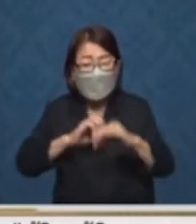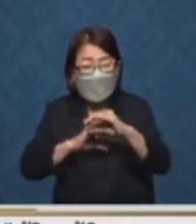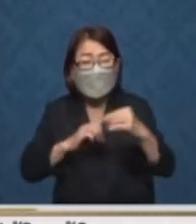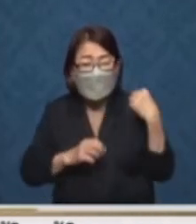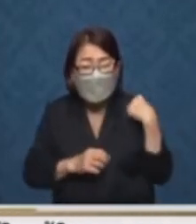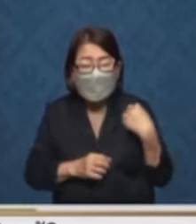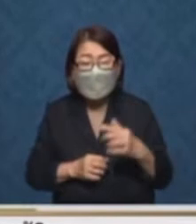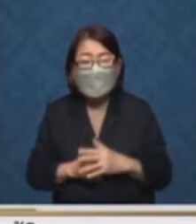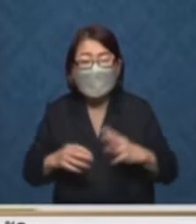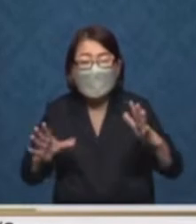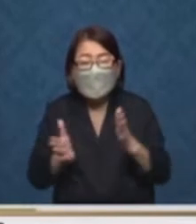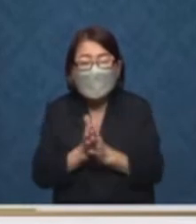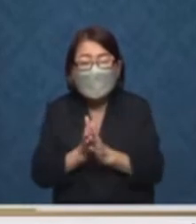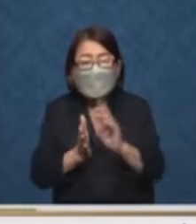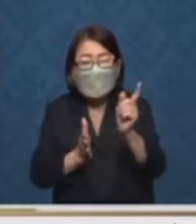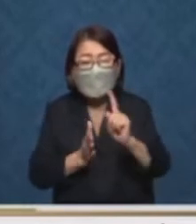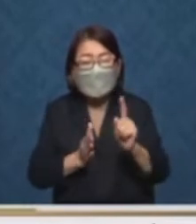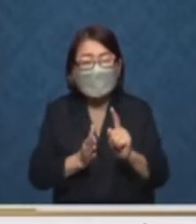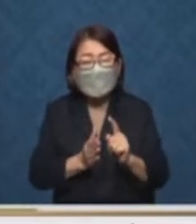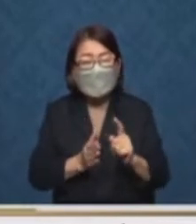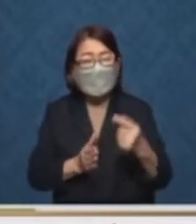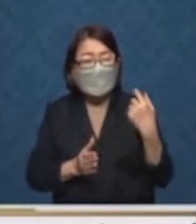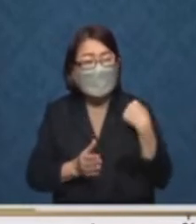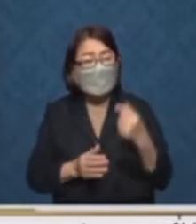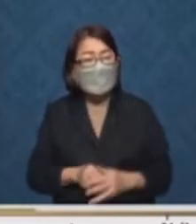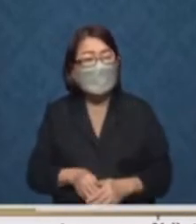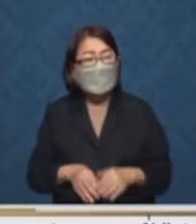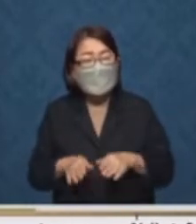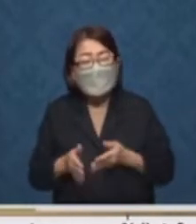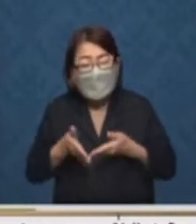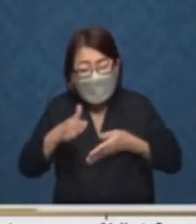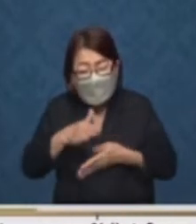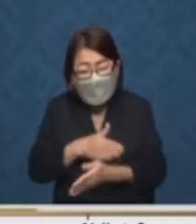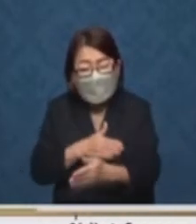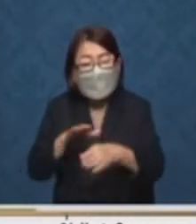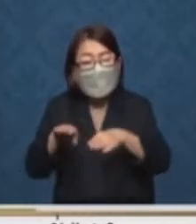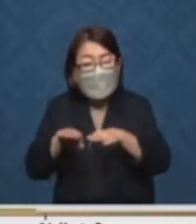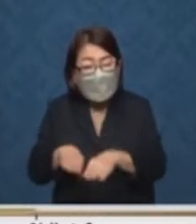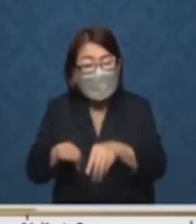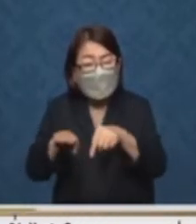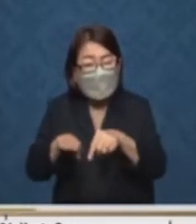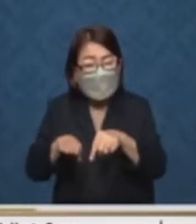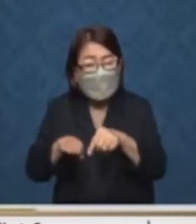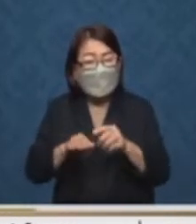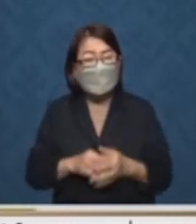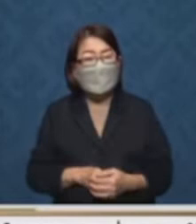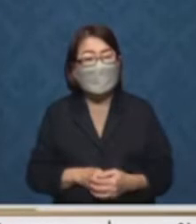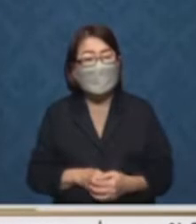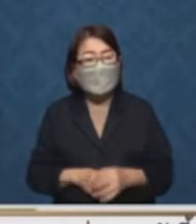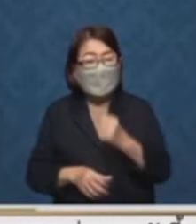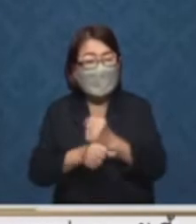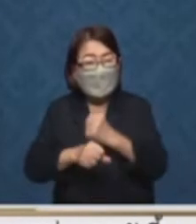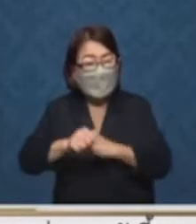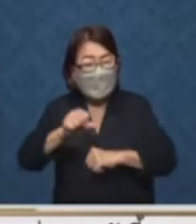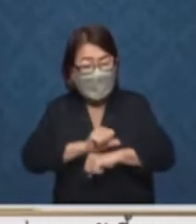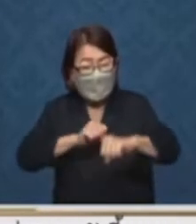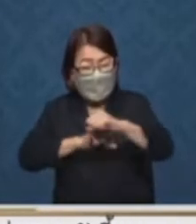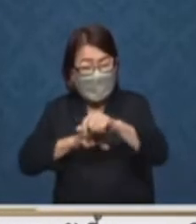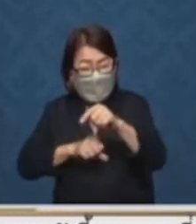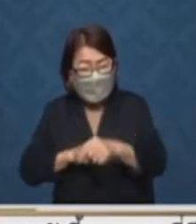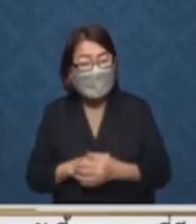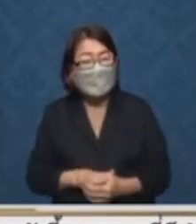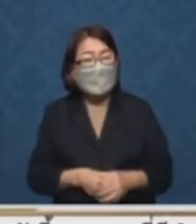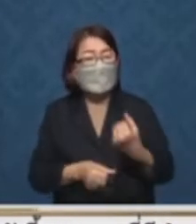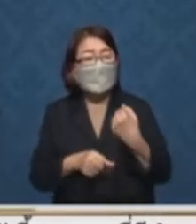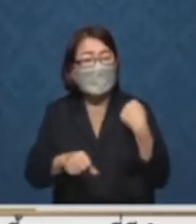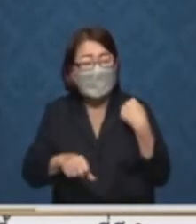เนี่ยมีทั้งท่าจอดเรือดำน้ำนะครับมีอาค